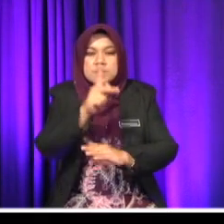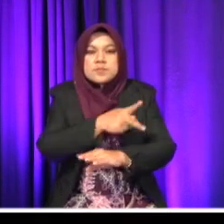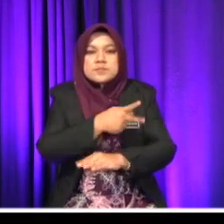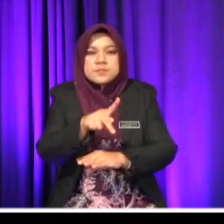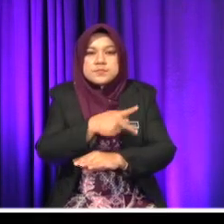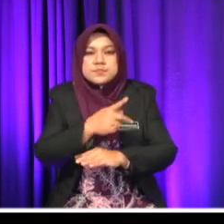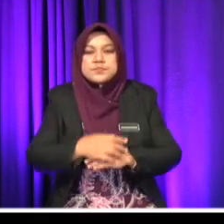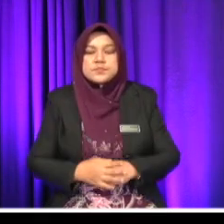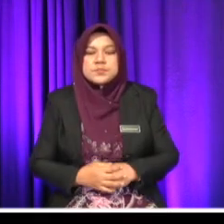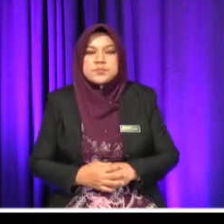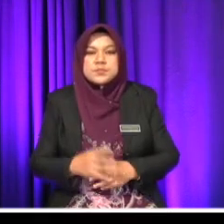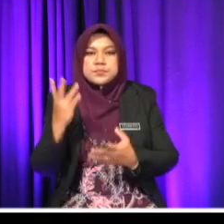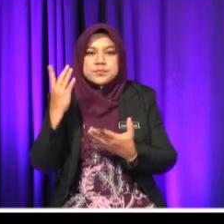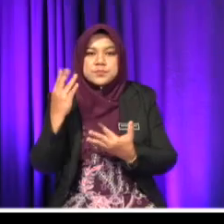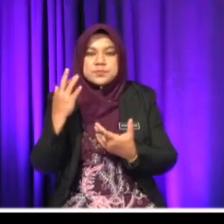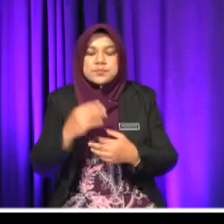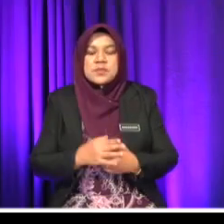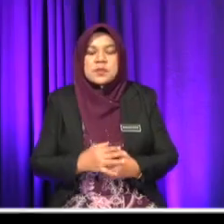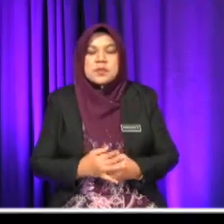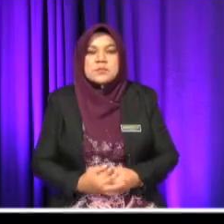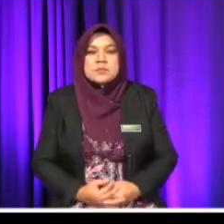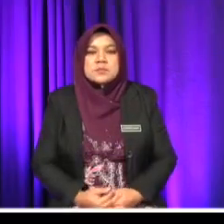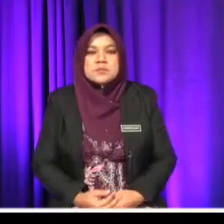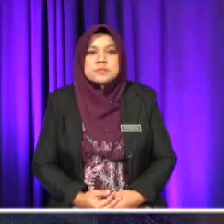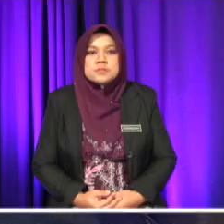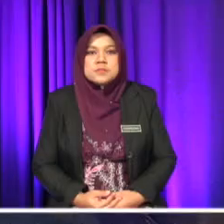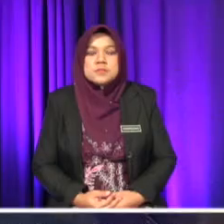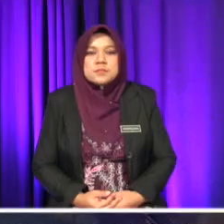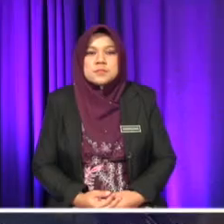jadi kita tunggulah kumpulan ini ada masuk nih